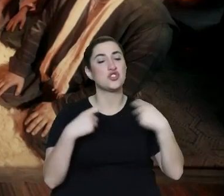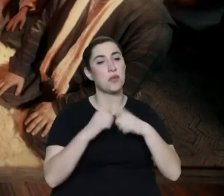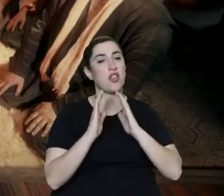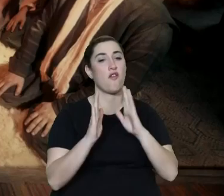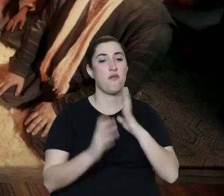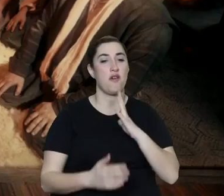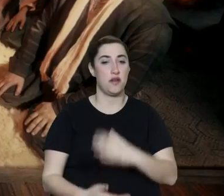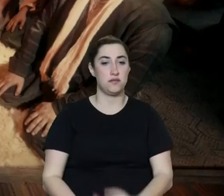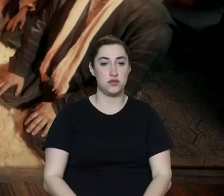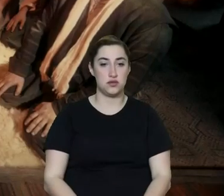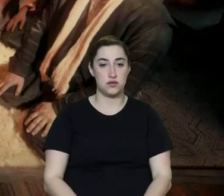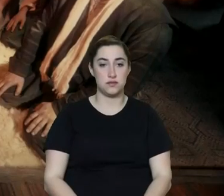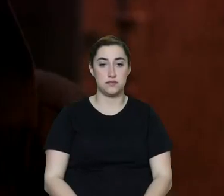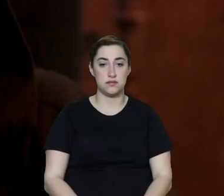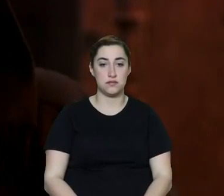eder imiş.